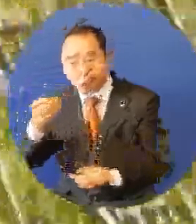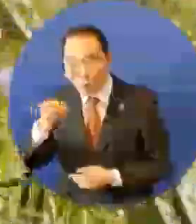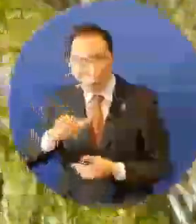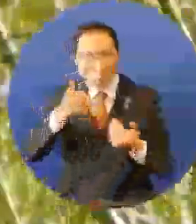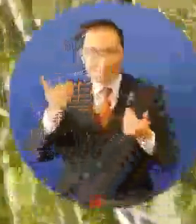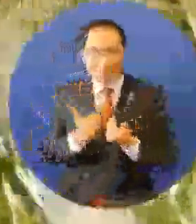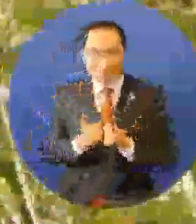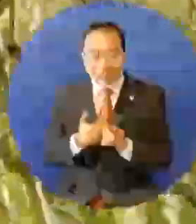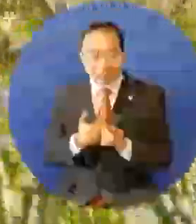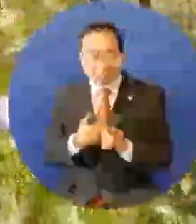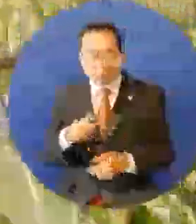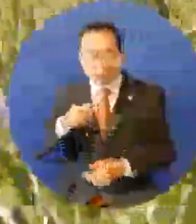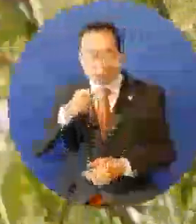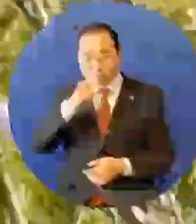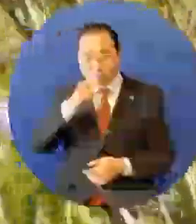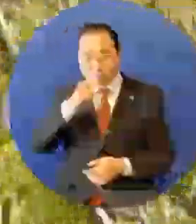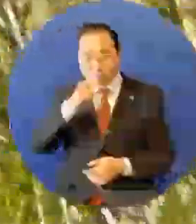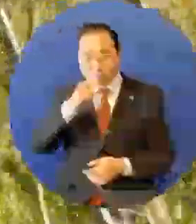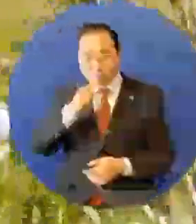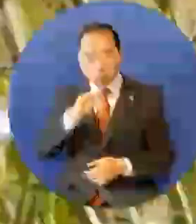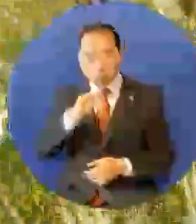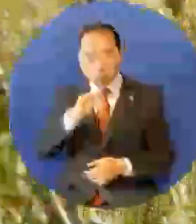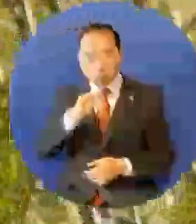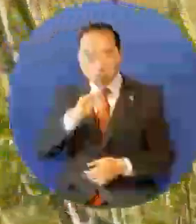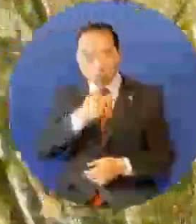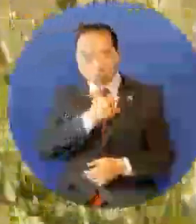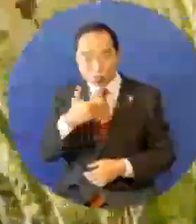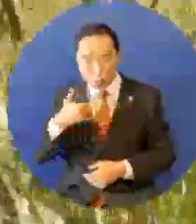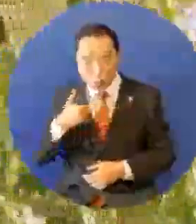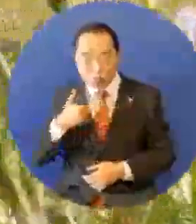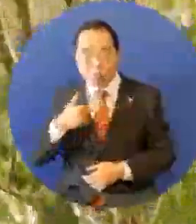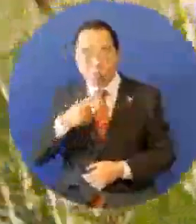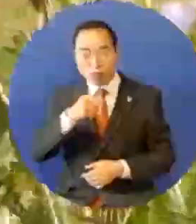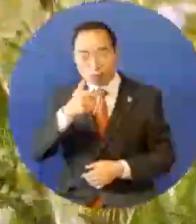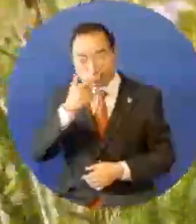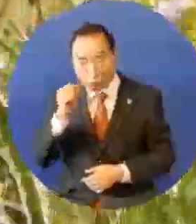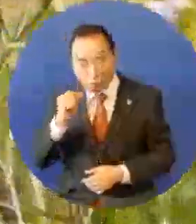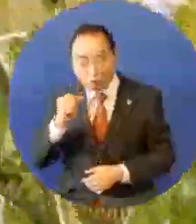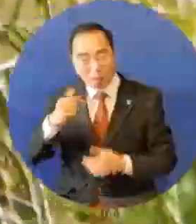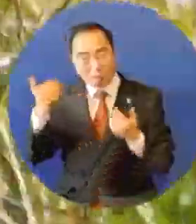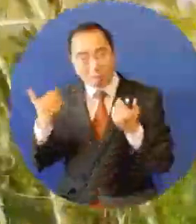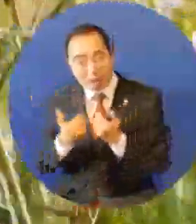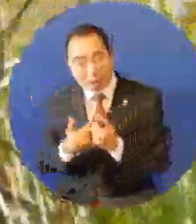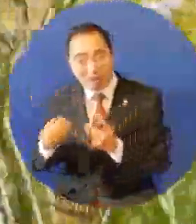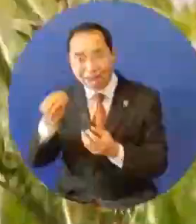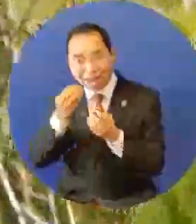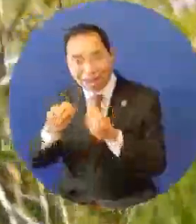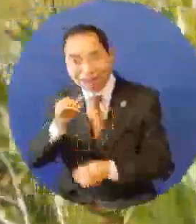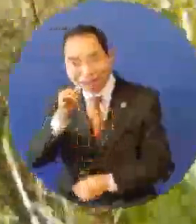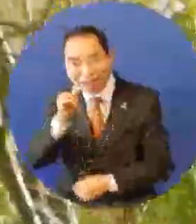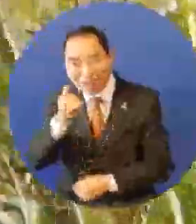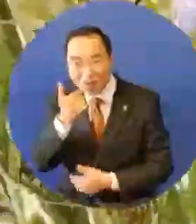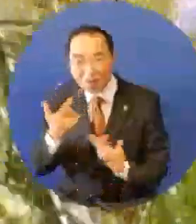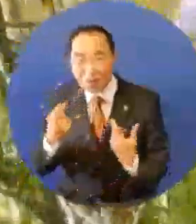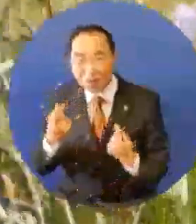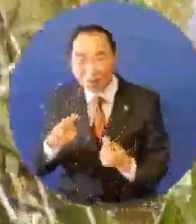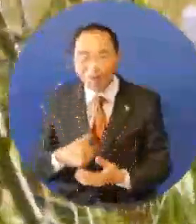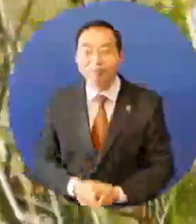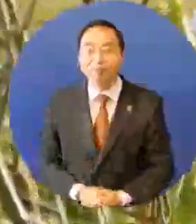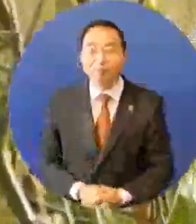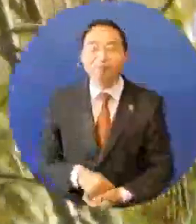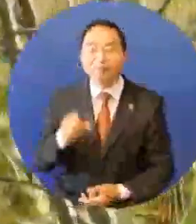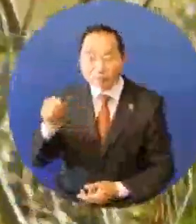그것을 몸이 아플 때는 치료약으로 쓰고 그냥 평범할 때는 아프지 않게 건강을 지켜주는 이